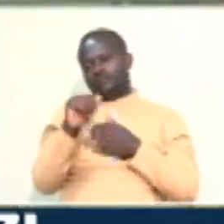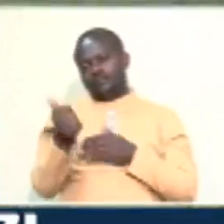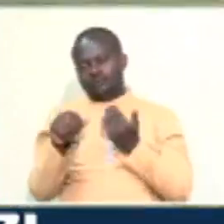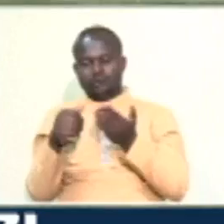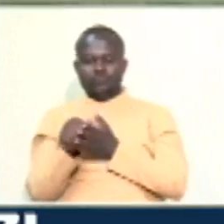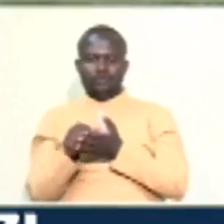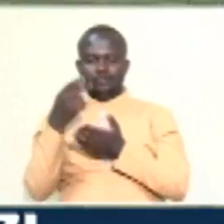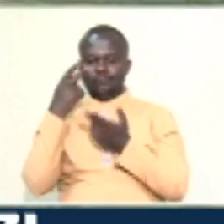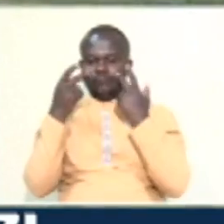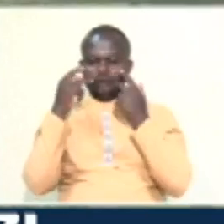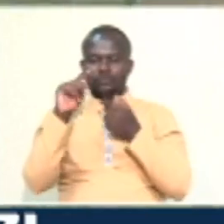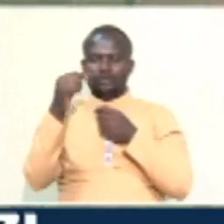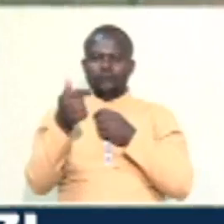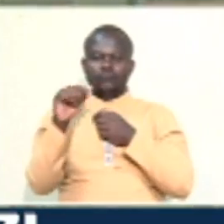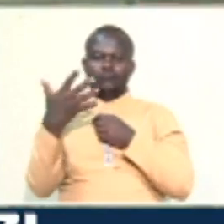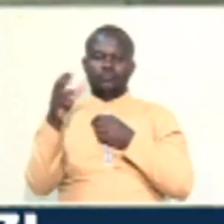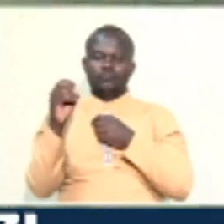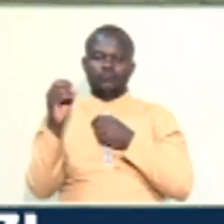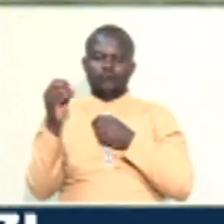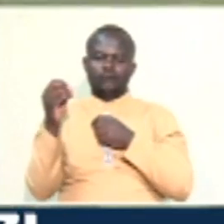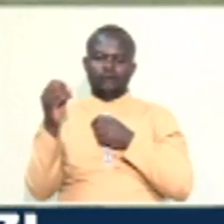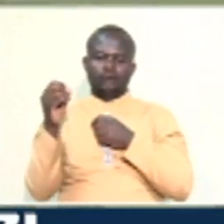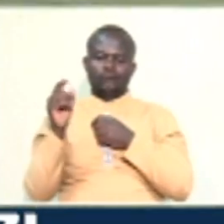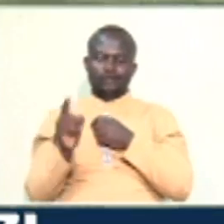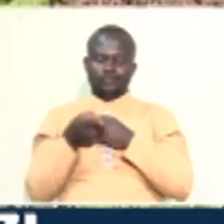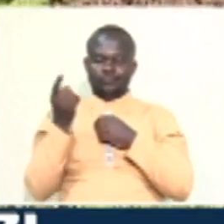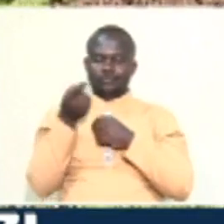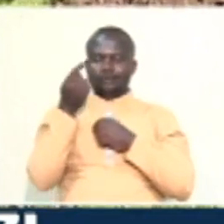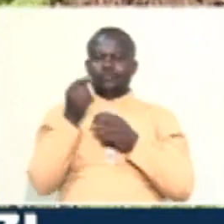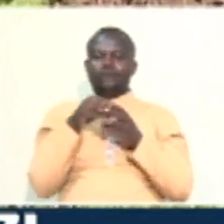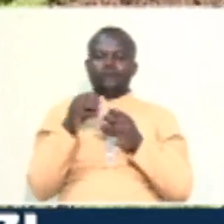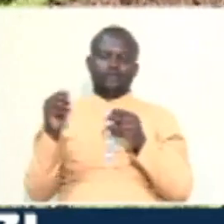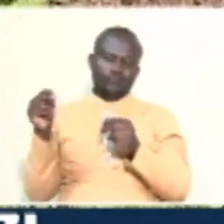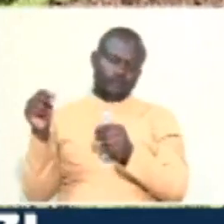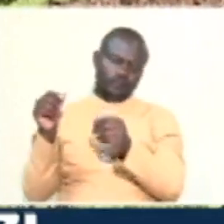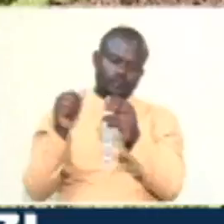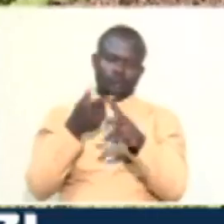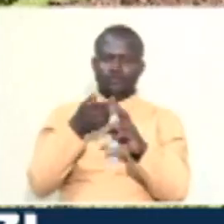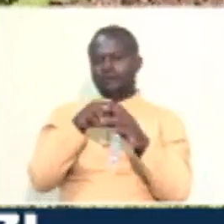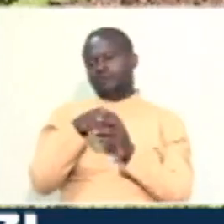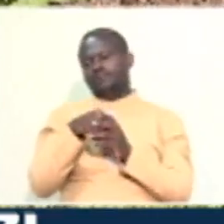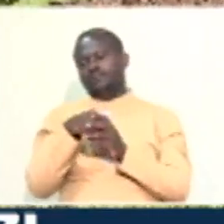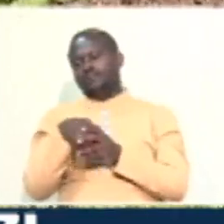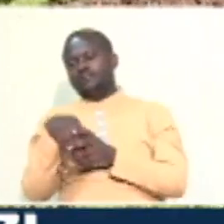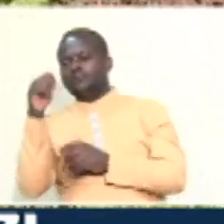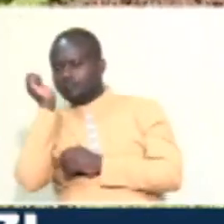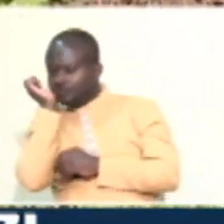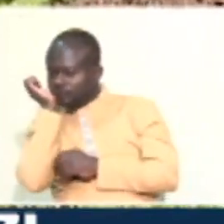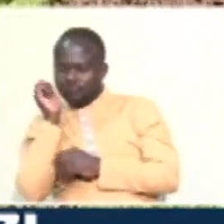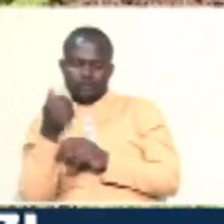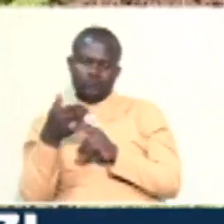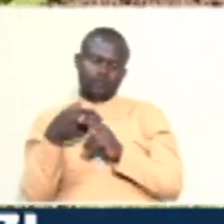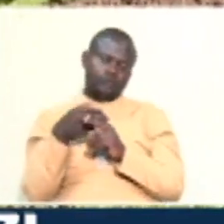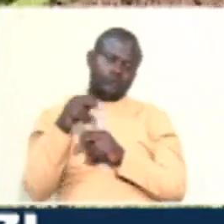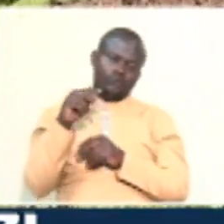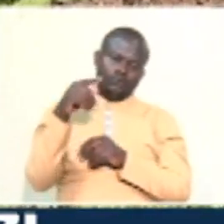twasaruragamo ibiro nka senkani byonyine, ariko ubu kuba twarahafumbiye nyine twakuyemo ibishyimbo byinshi, twakuyemo nk'ibiro